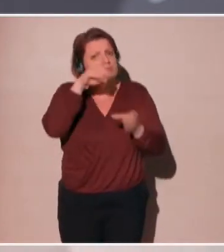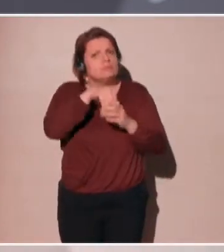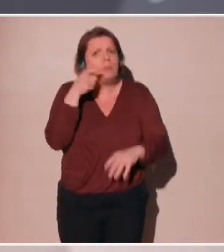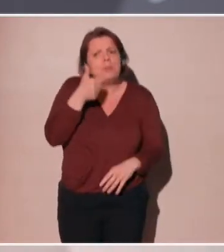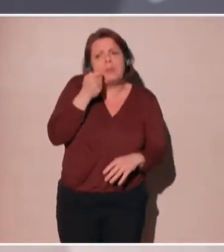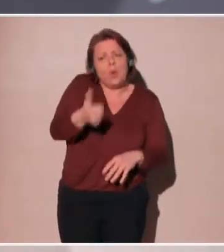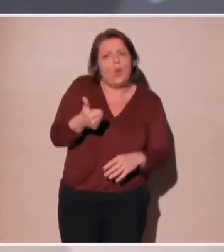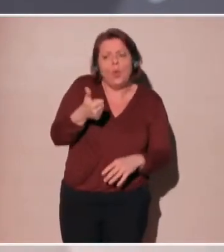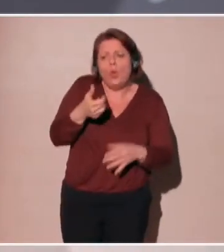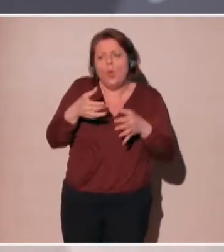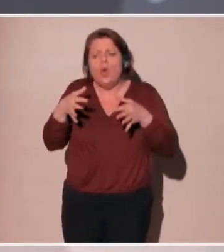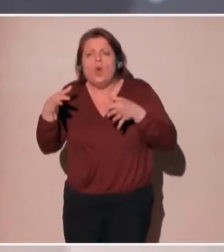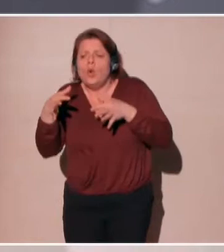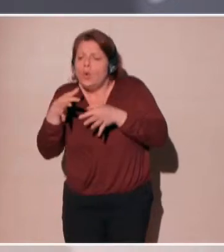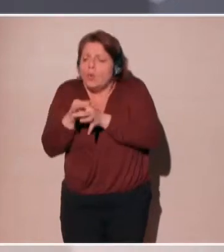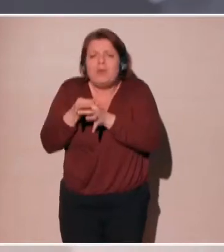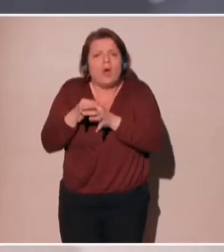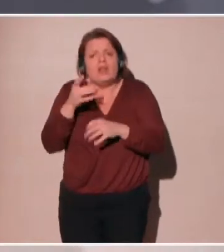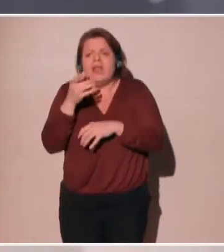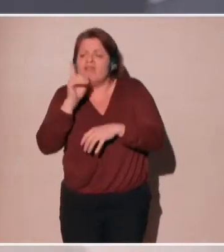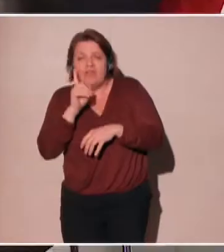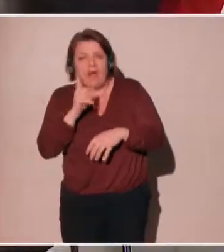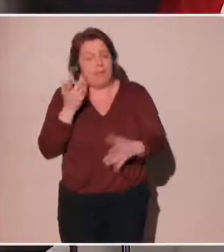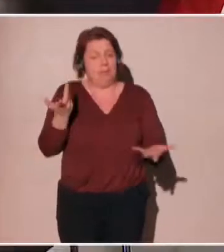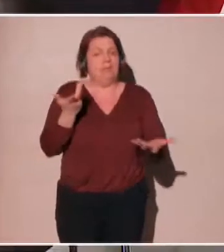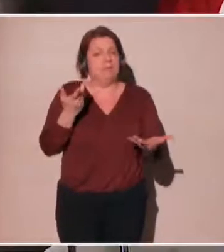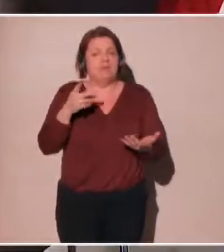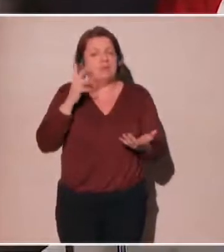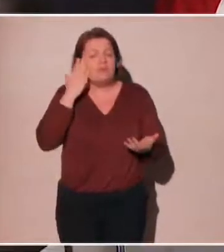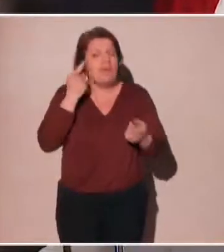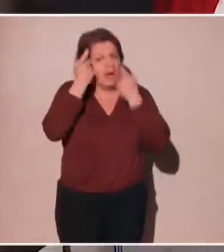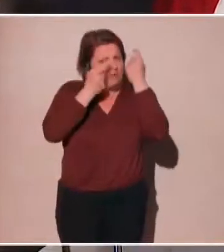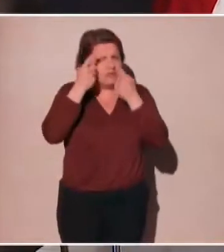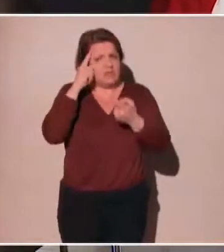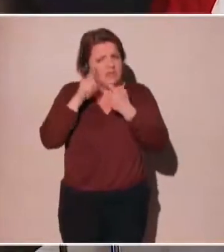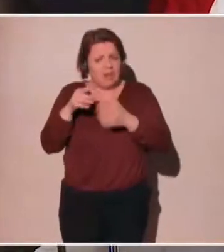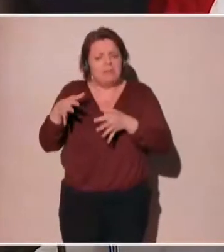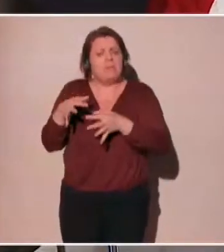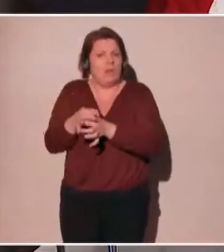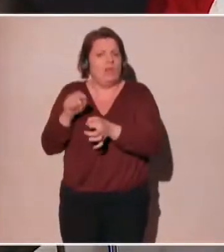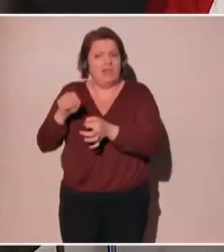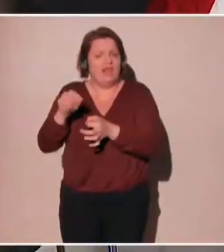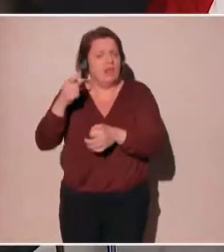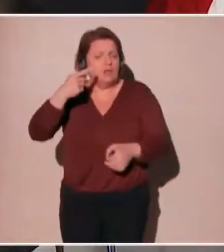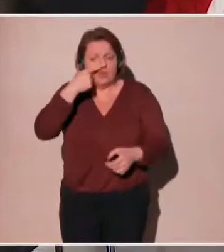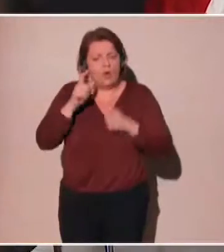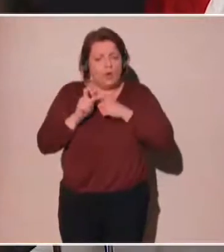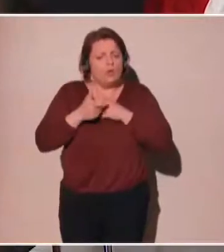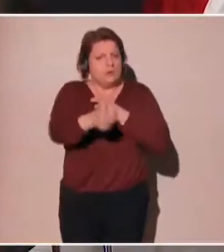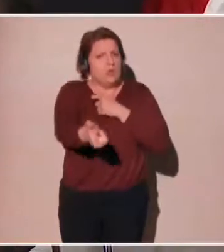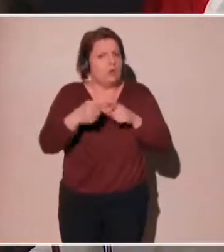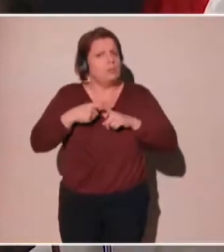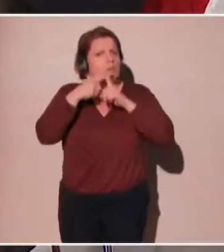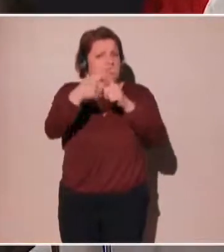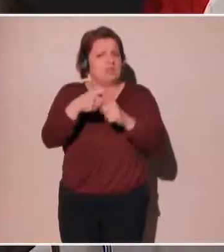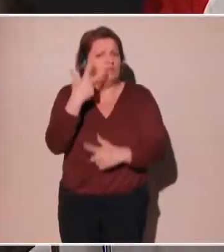questions de diversité et d'inclusion, ça aura 3 retombées extrêmement positives pour la société dans son